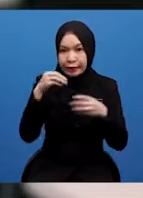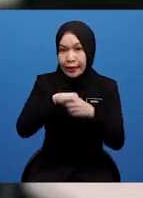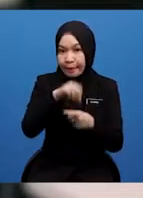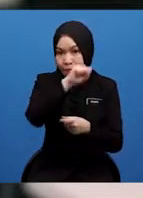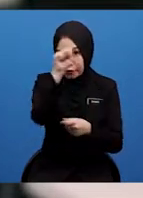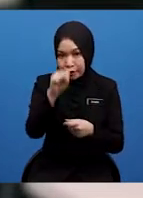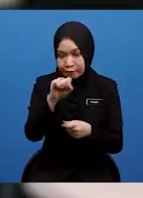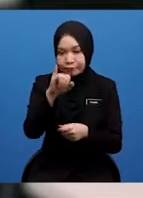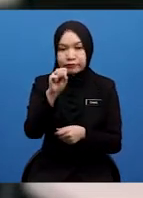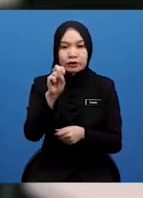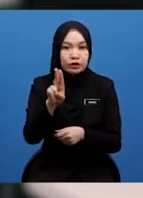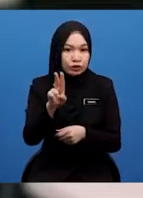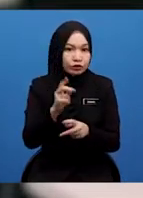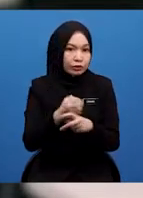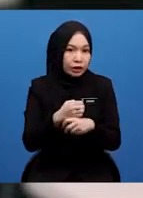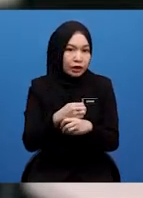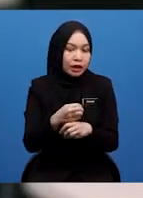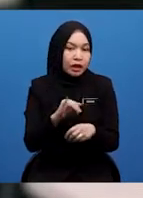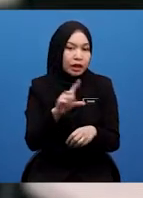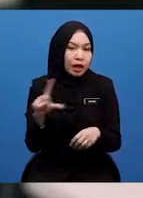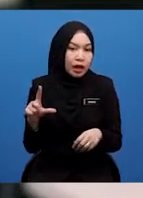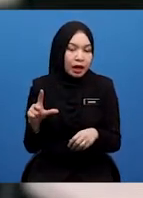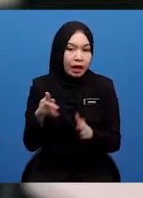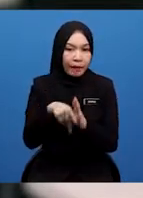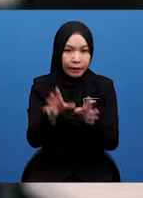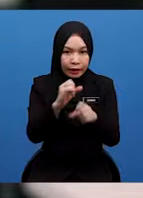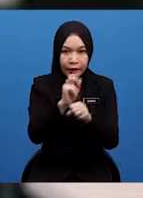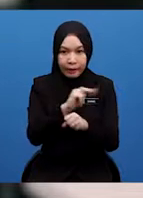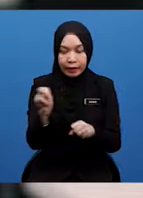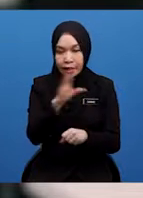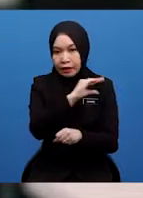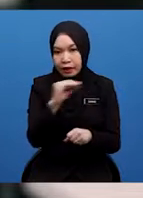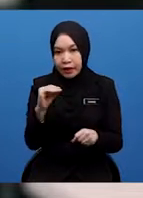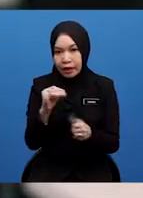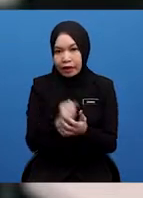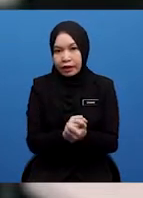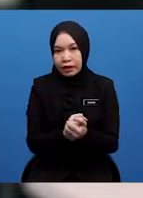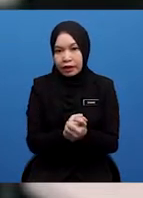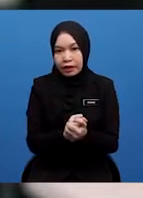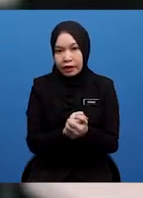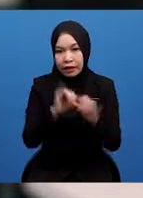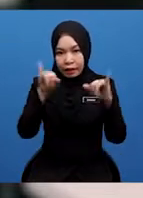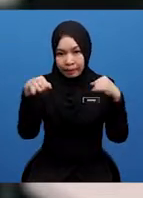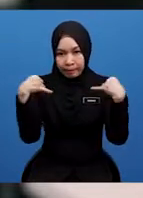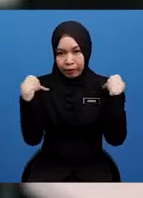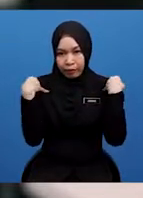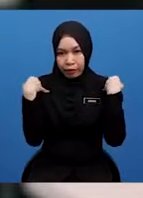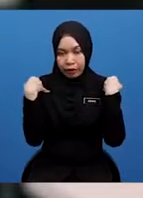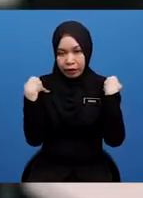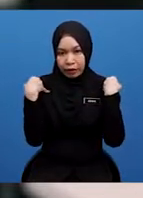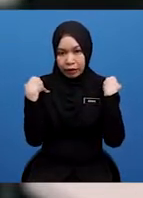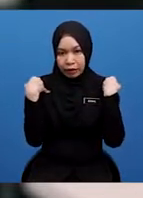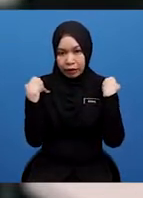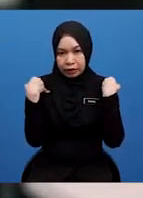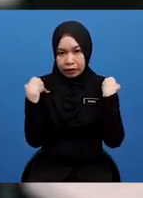ini ialah permintaan dan nilai import buah-buahan tropika terpilih